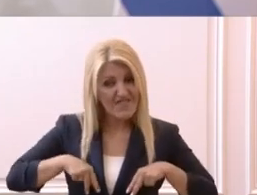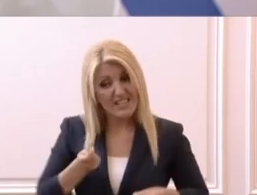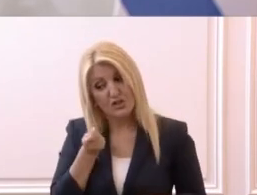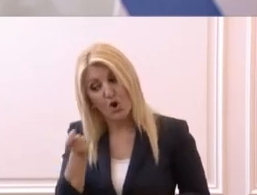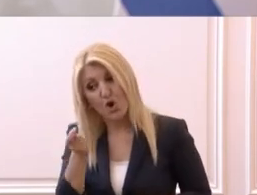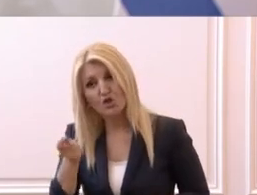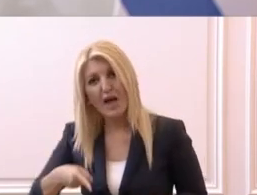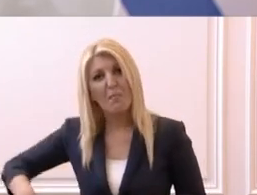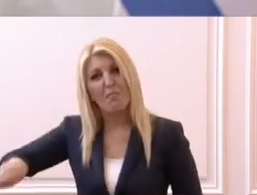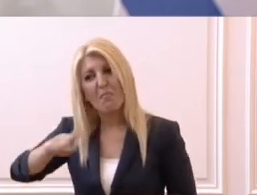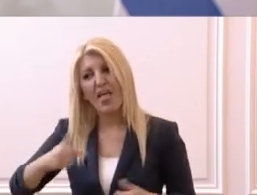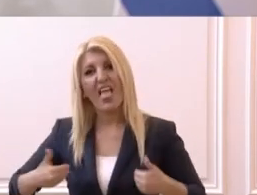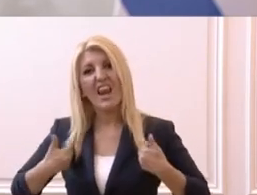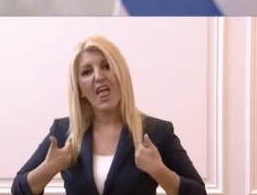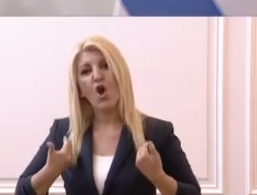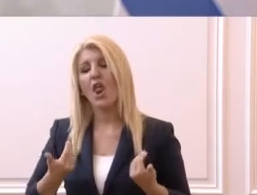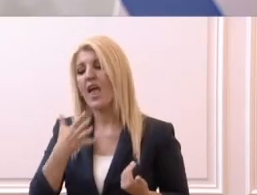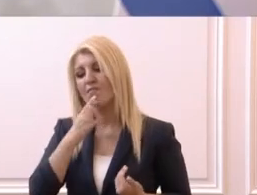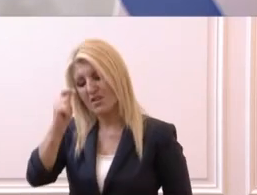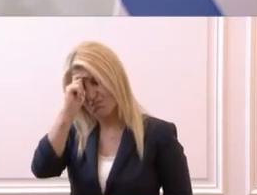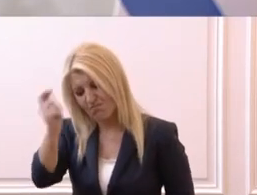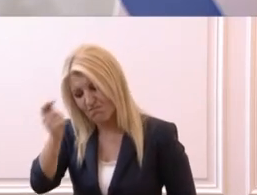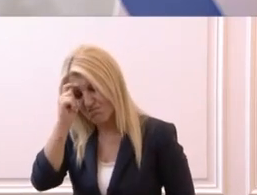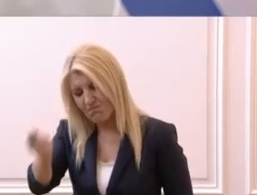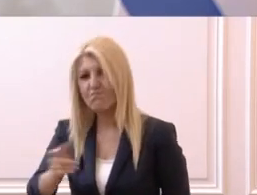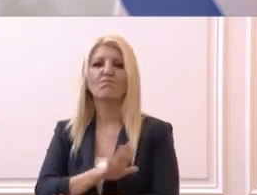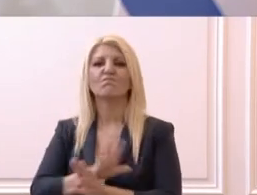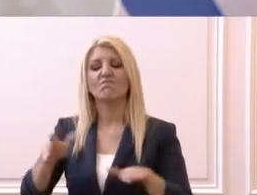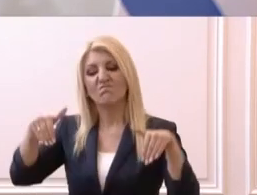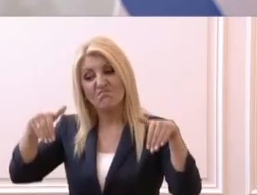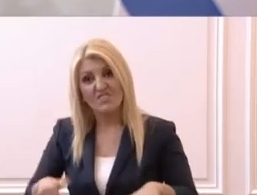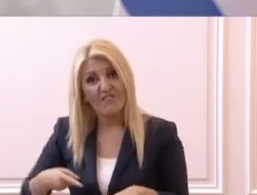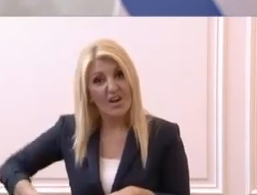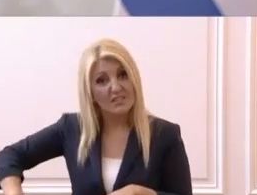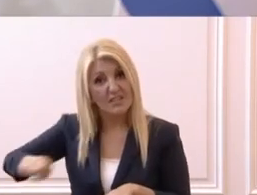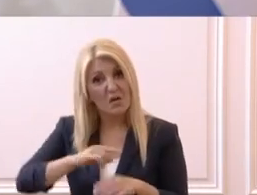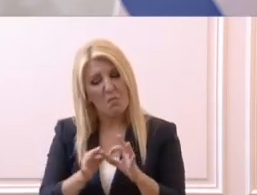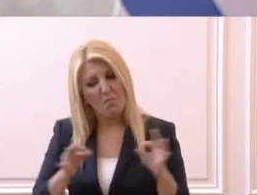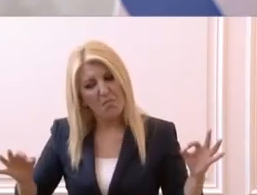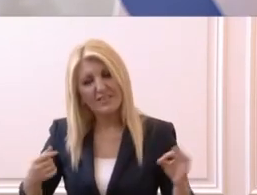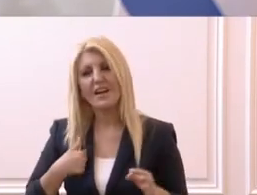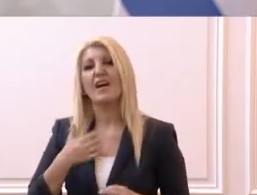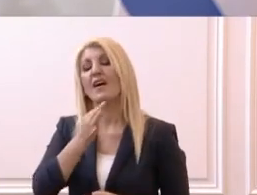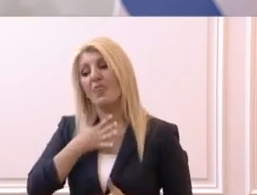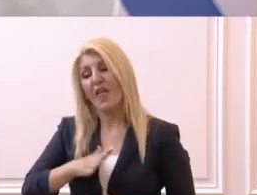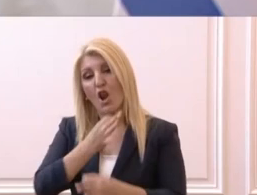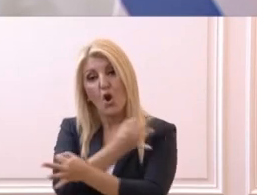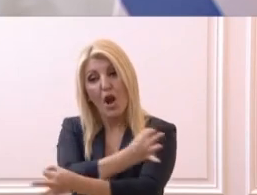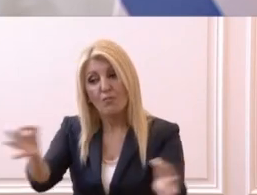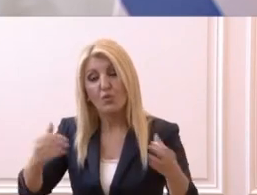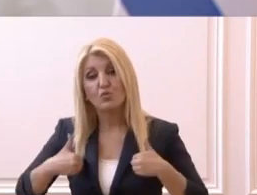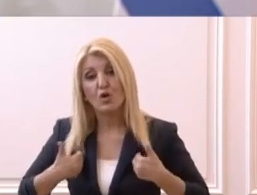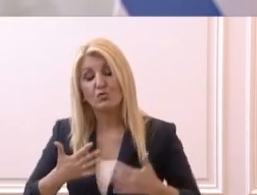δώρο ευγνωμοσύνης, ιδίως μπροστά στο καλοκαίρι που έρχεται. Ένα ευχαριστώ